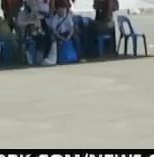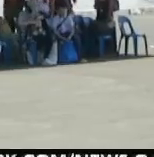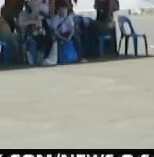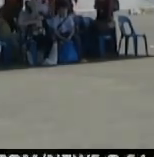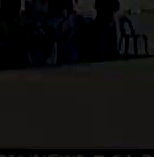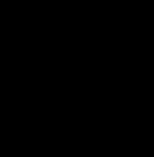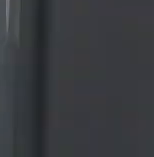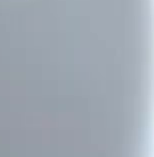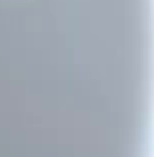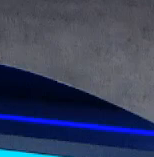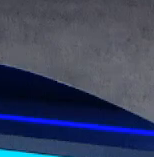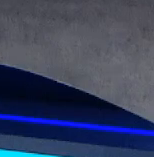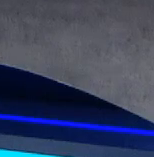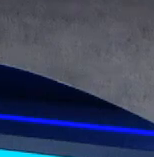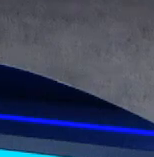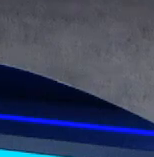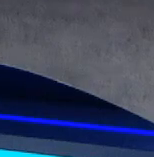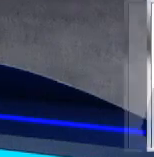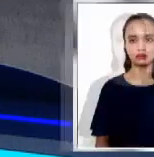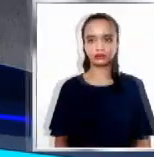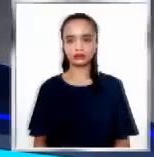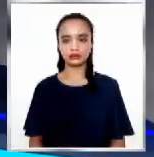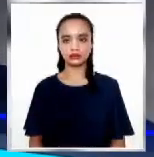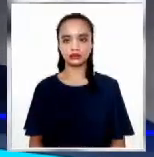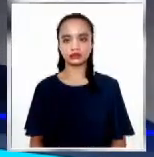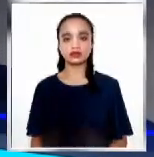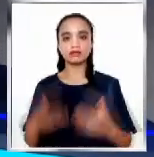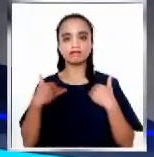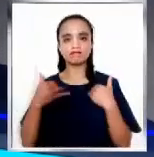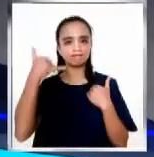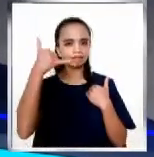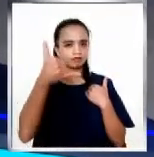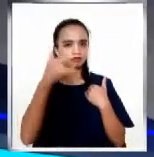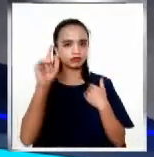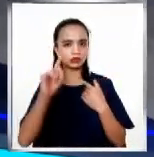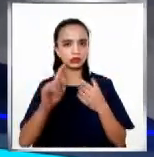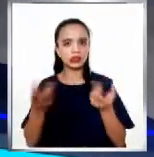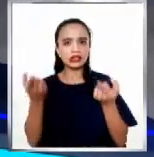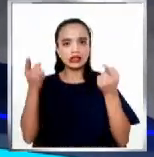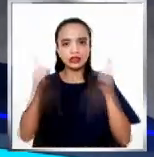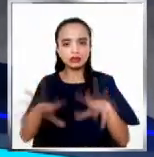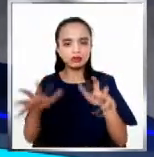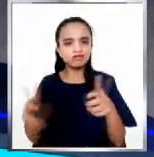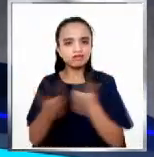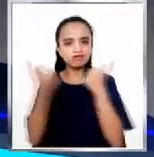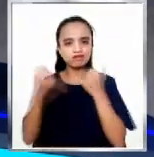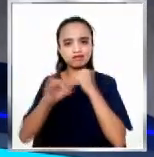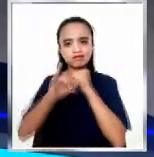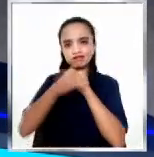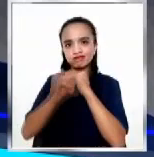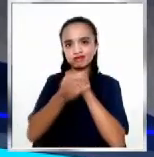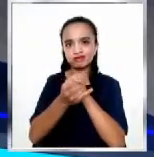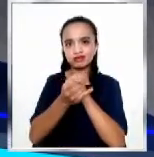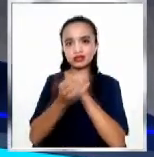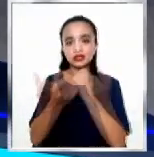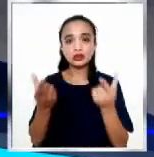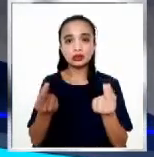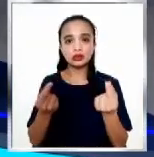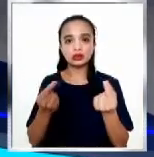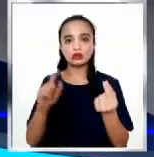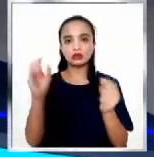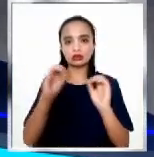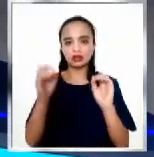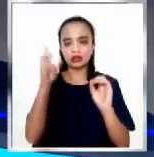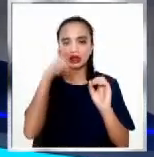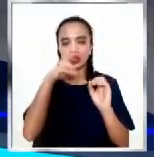24 Oras. Nahuli ka manginabot na diskrasya ng isang pampaserong jeep na nawalan umano ng preno. Inararo